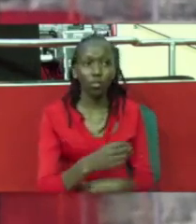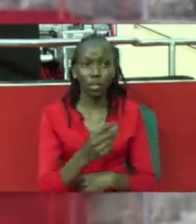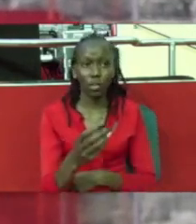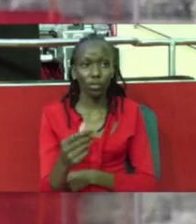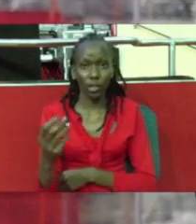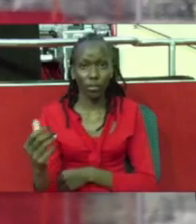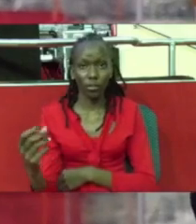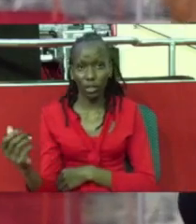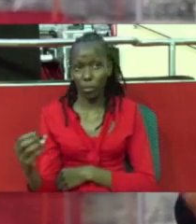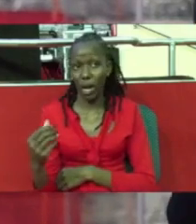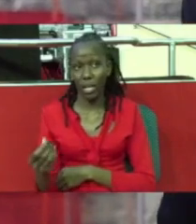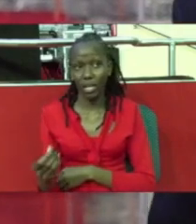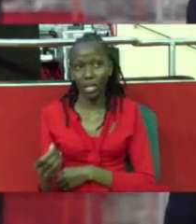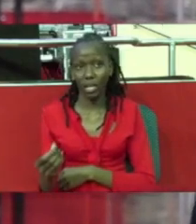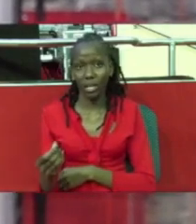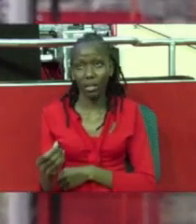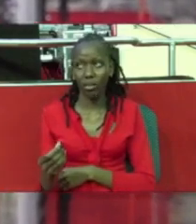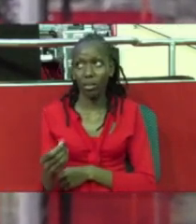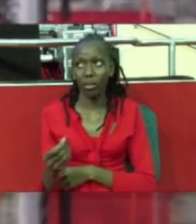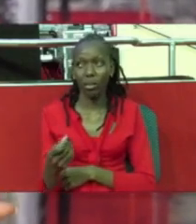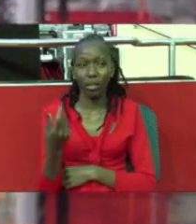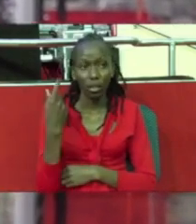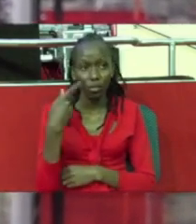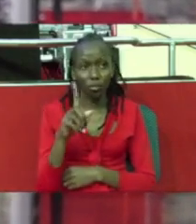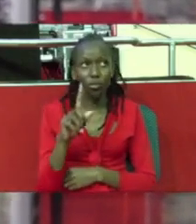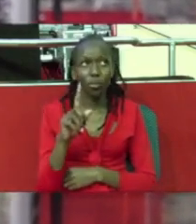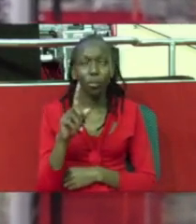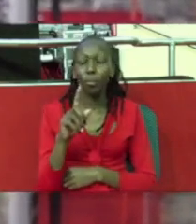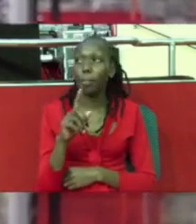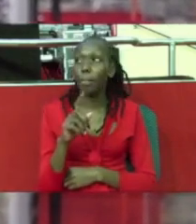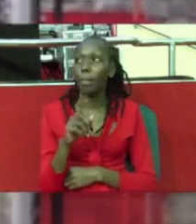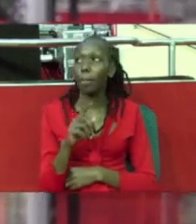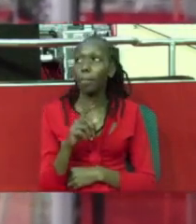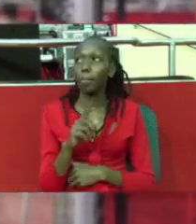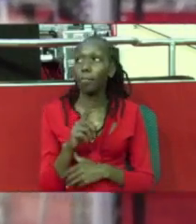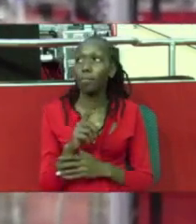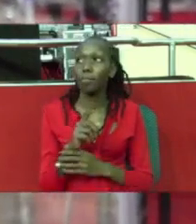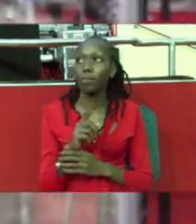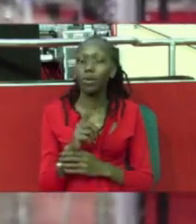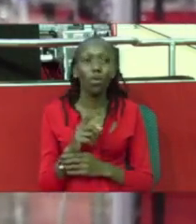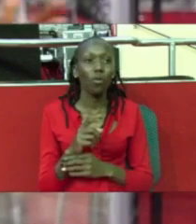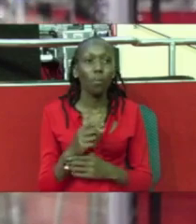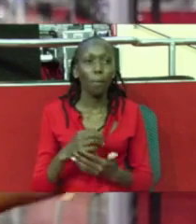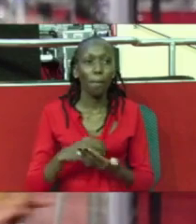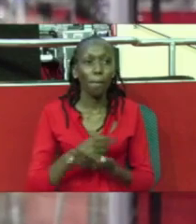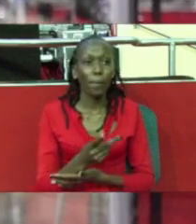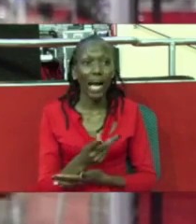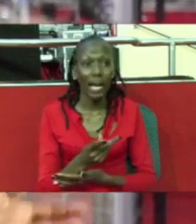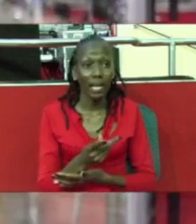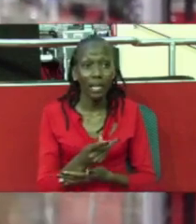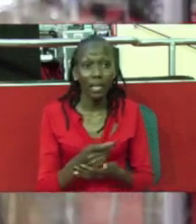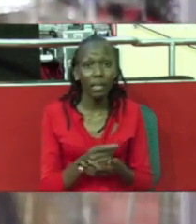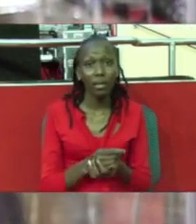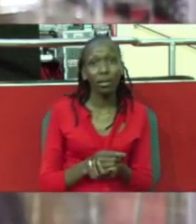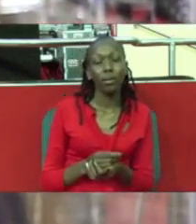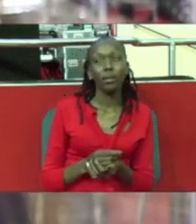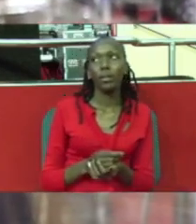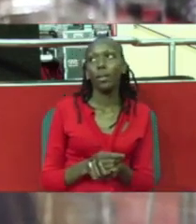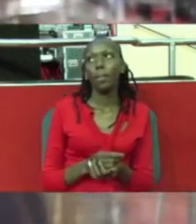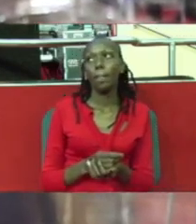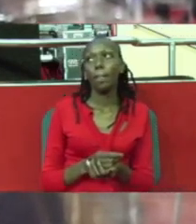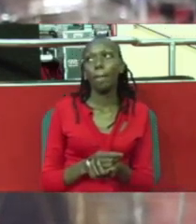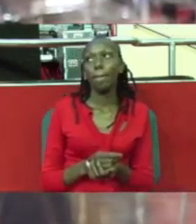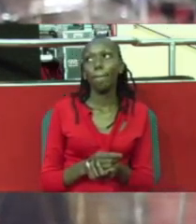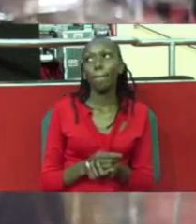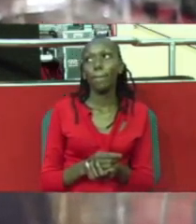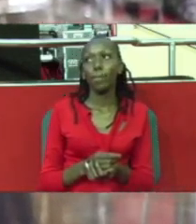kuchanga ya kutosha ya siku ya Jumatatu. For the personal effects. Kwa vitu vyake vya kutumia. Then God works in a miraculous way. Unajua Mungu hufanya kazi kwa